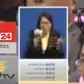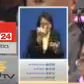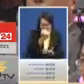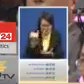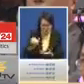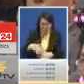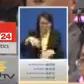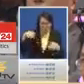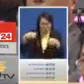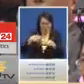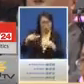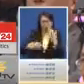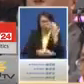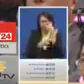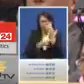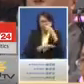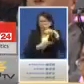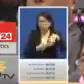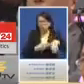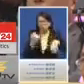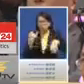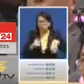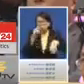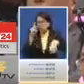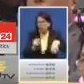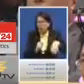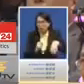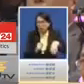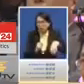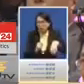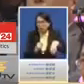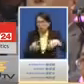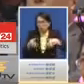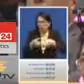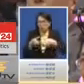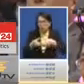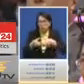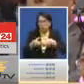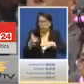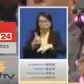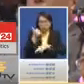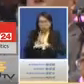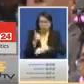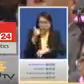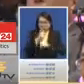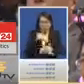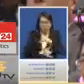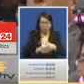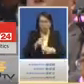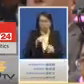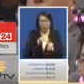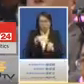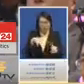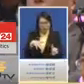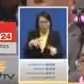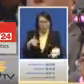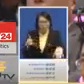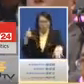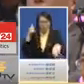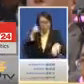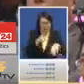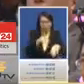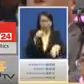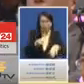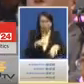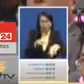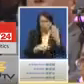ที่อโคจรอย่างรีสอร์ทสัตบุรุษไม่ควรไปบุคคลที่จะควรเป็นผู้นำประเทศอย่าได้ย่างก